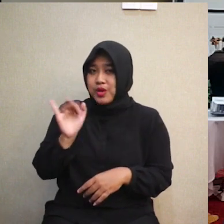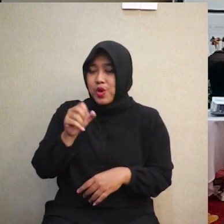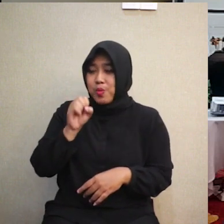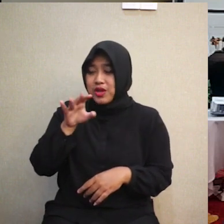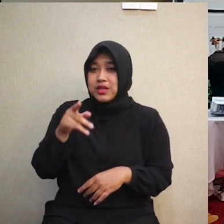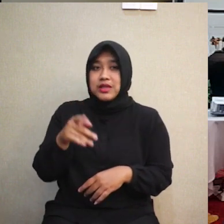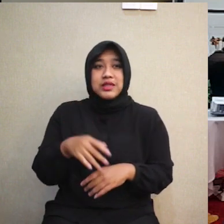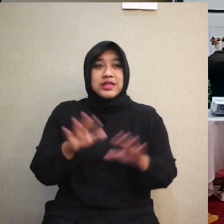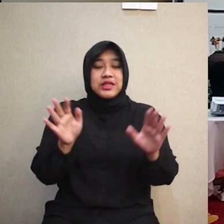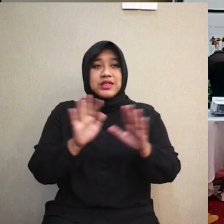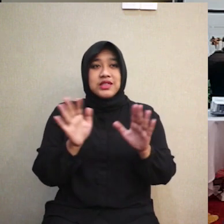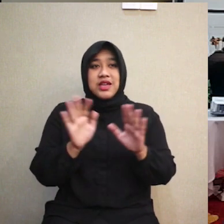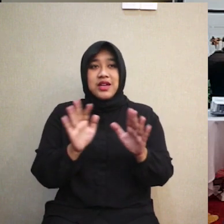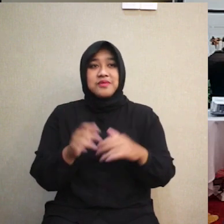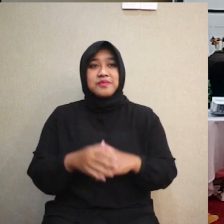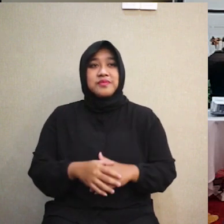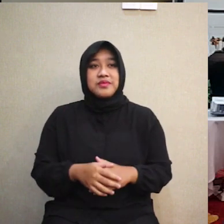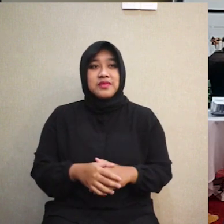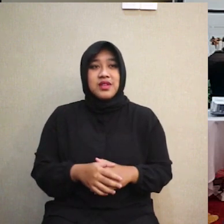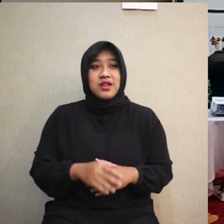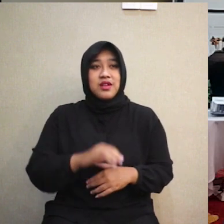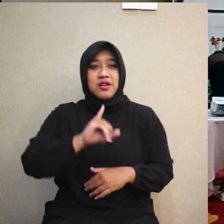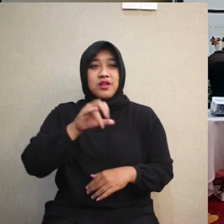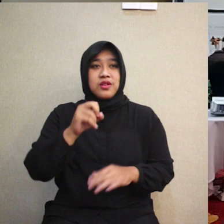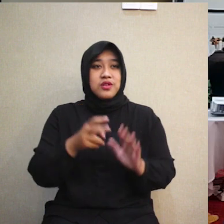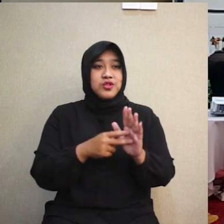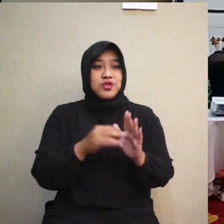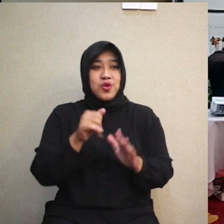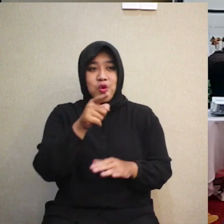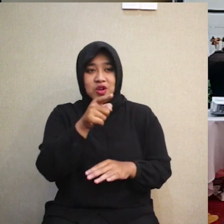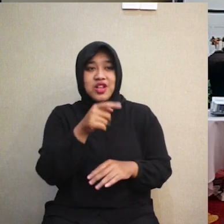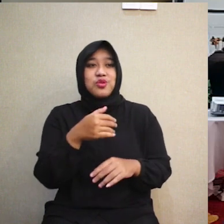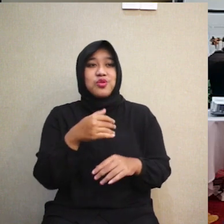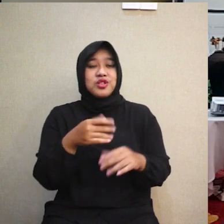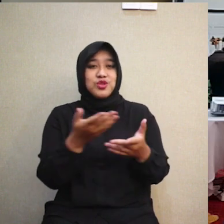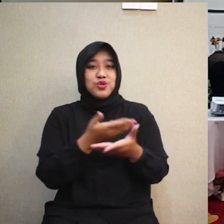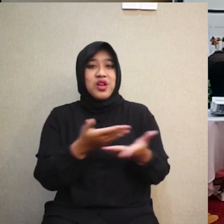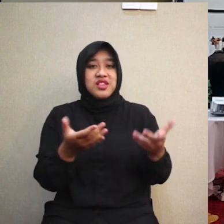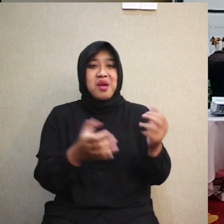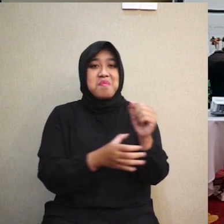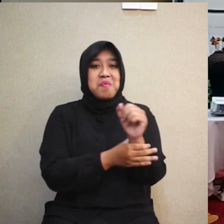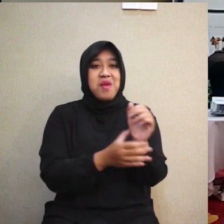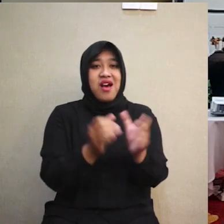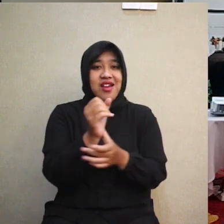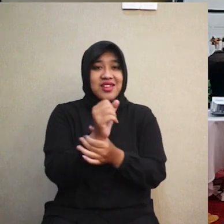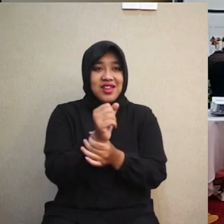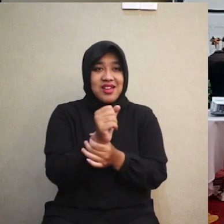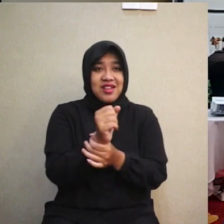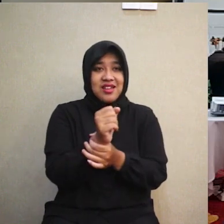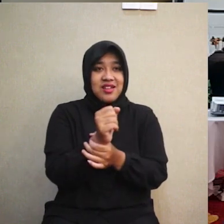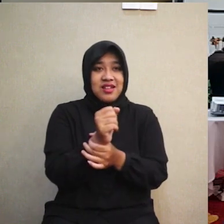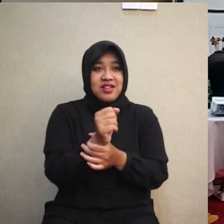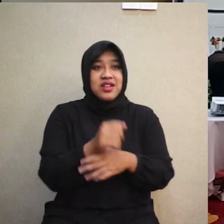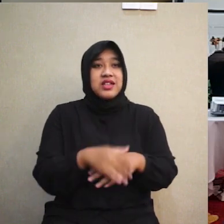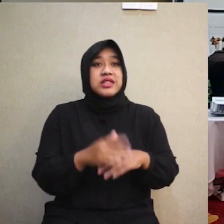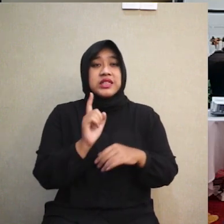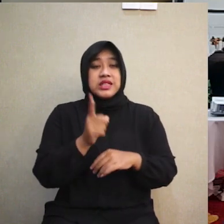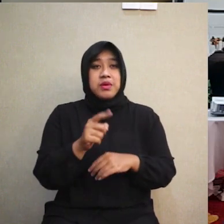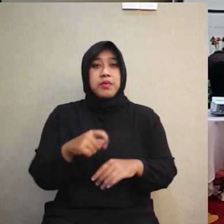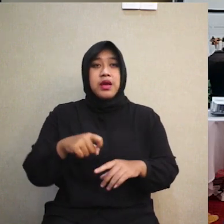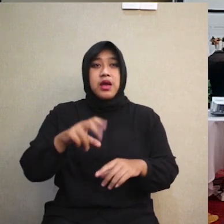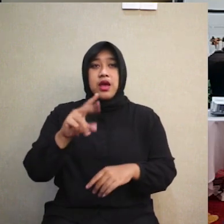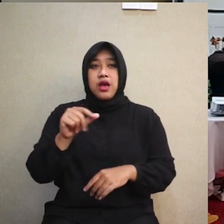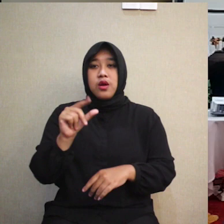kita jangan meletakkan Mas Joni di tempat berbahaya gitu ya soalnya sudah disahkan